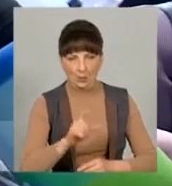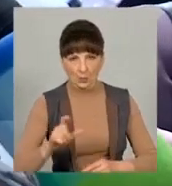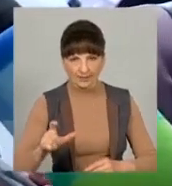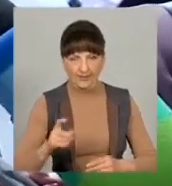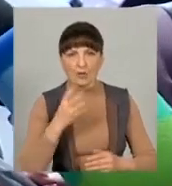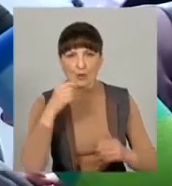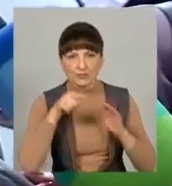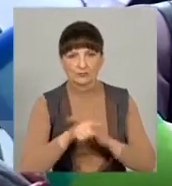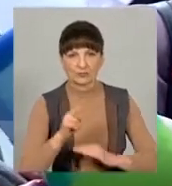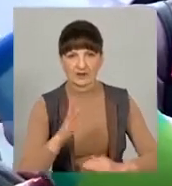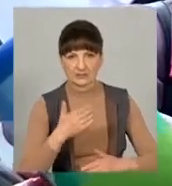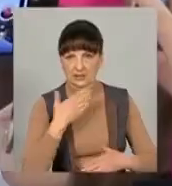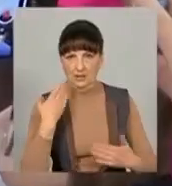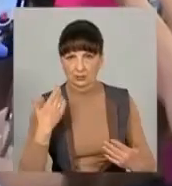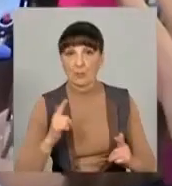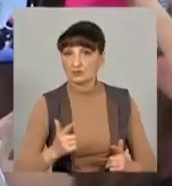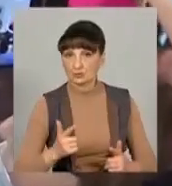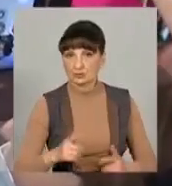тепло в квартирах.